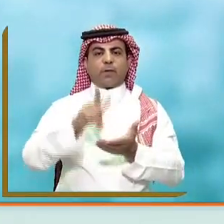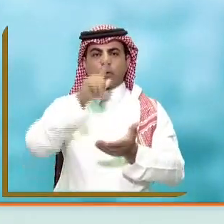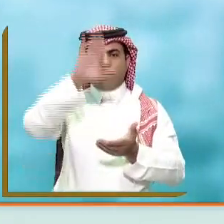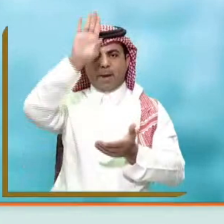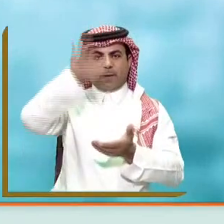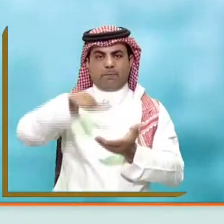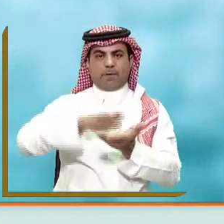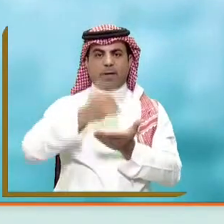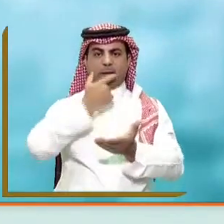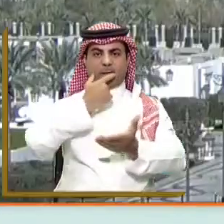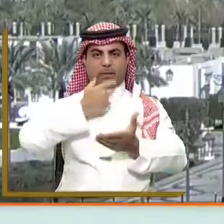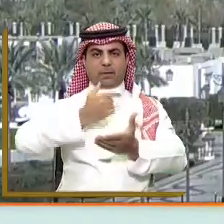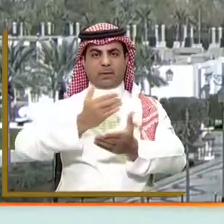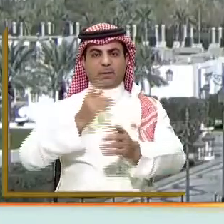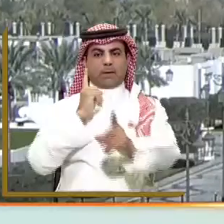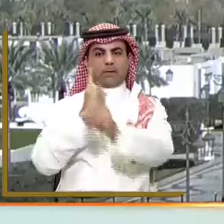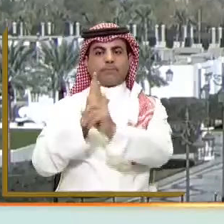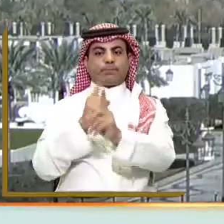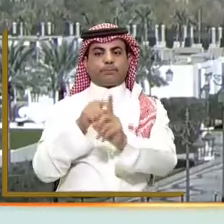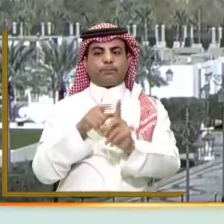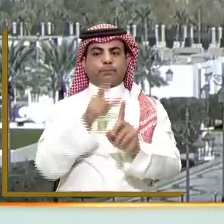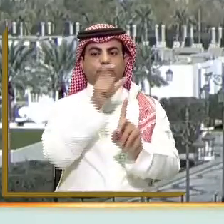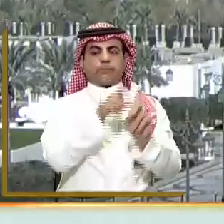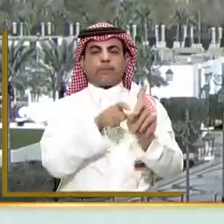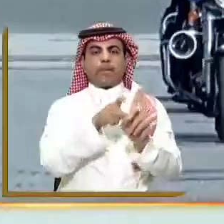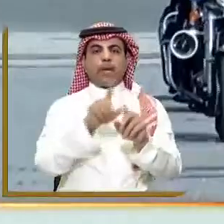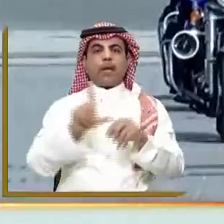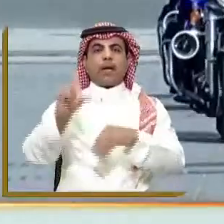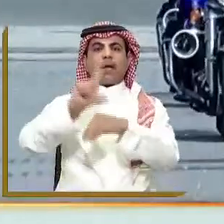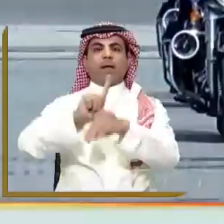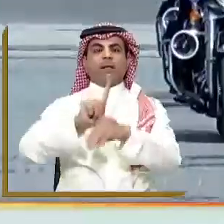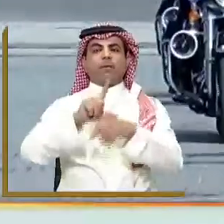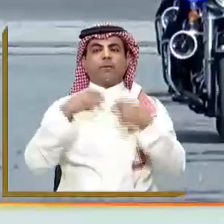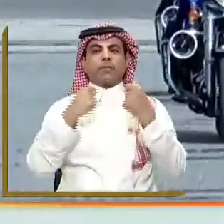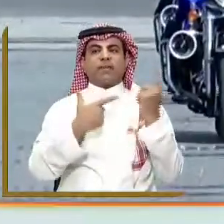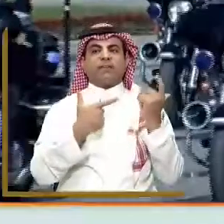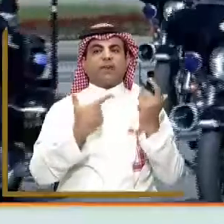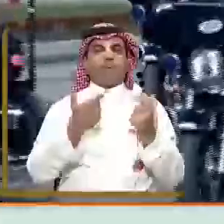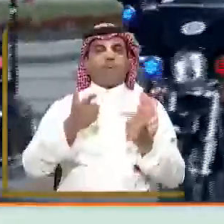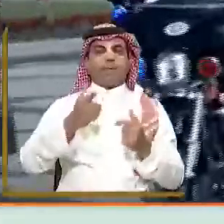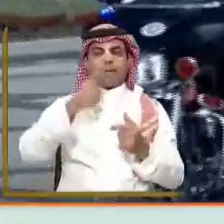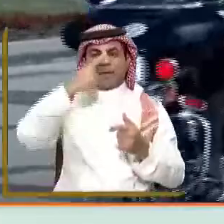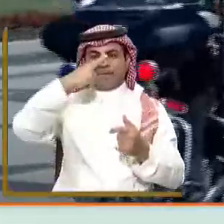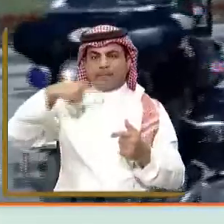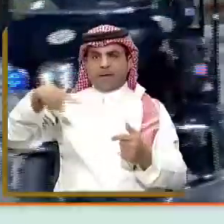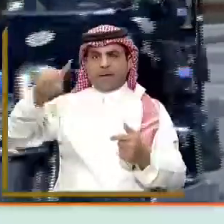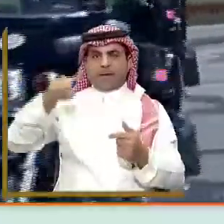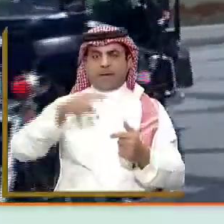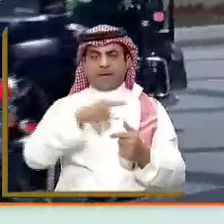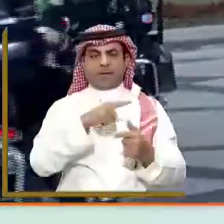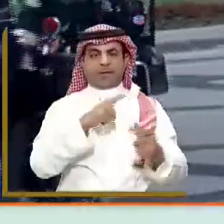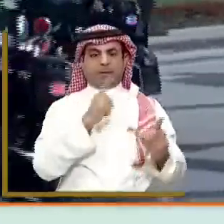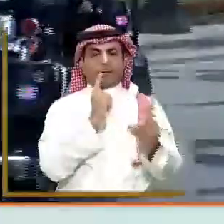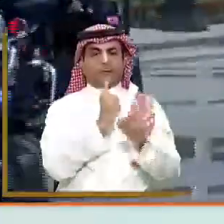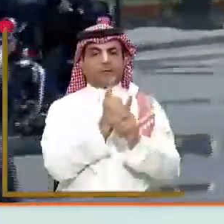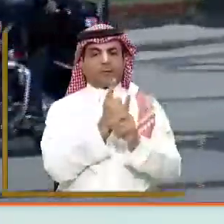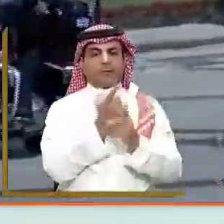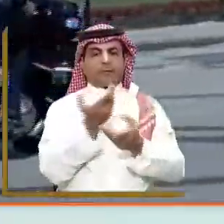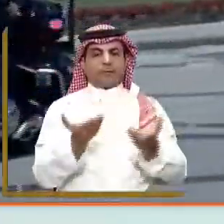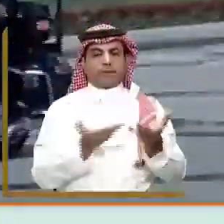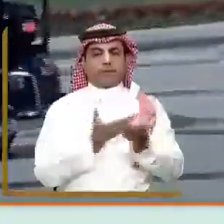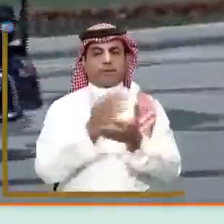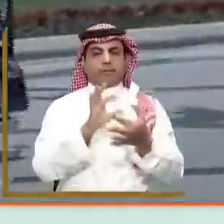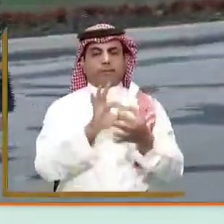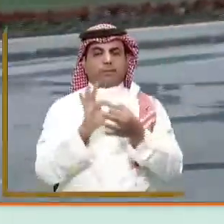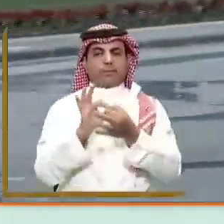الملكي في قصر اليمامة اليوم دولة رئيس الوزراء وزير الدفاع في مملكة تايلاند الجنرال برايوت تشان